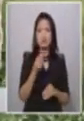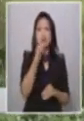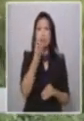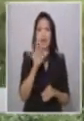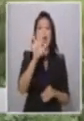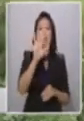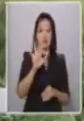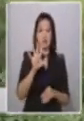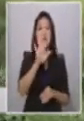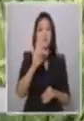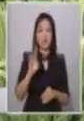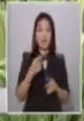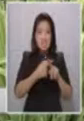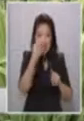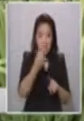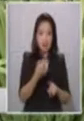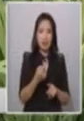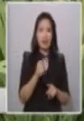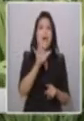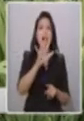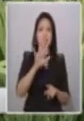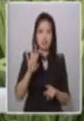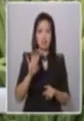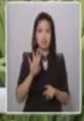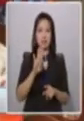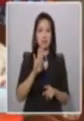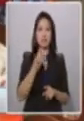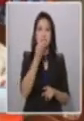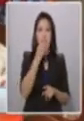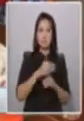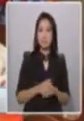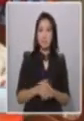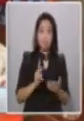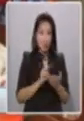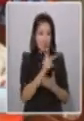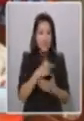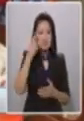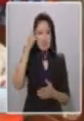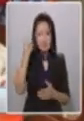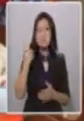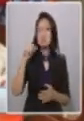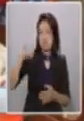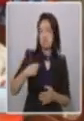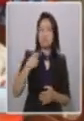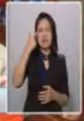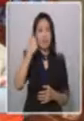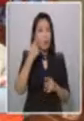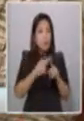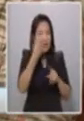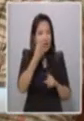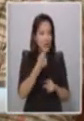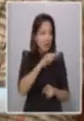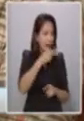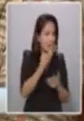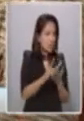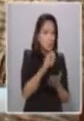ดอก5บาท ต่อเดือน ต่อเดือน ตอนที่กู้เข้ามานี่เหนื่อยไหมแบบเครียดไหมที่จะต้องหาเงินไปใช้ เครียดพอถึงเดือนเราก็ต้องหาดอกไปส่งเขา แล้วไปเ